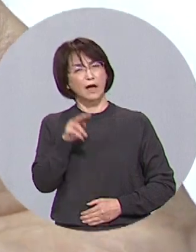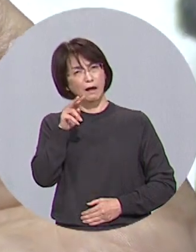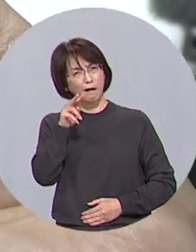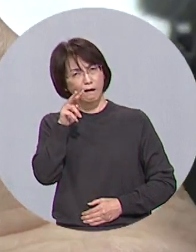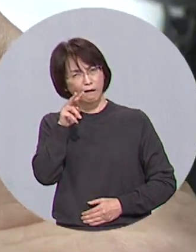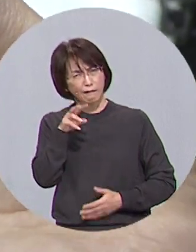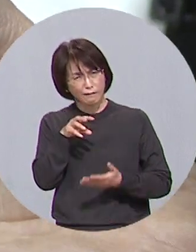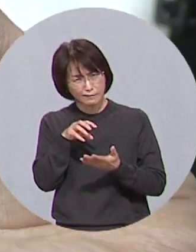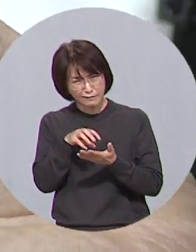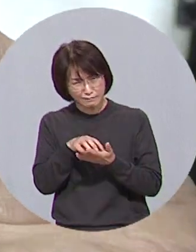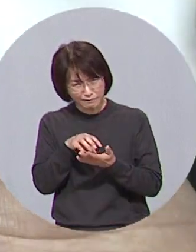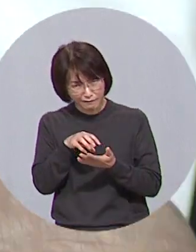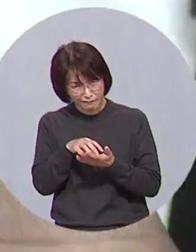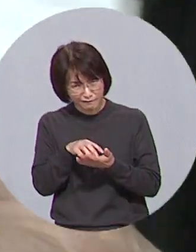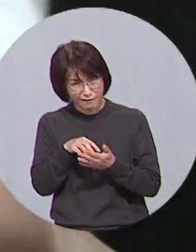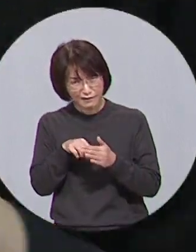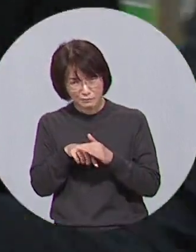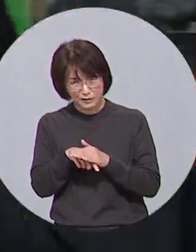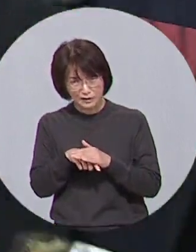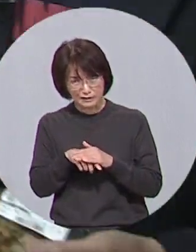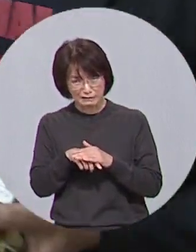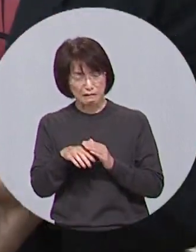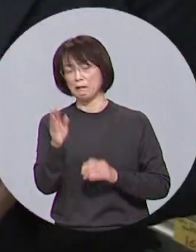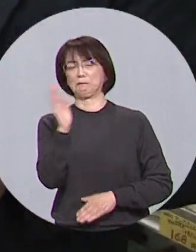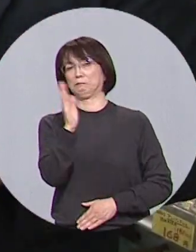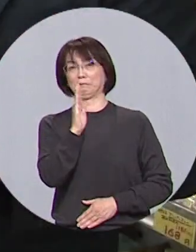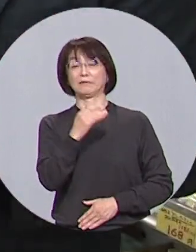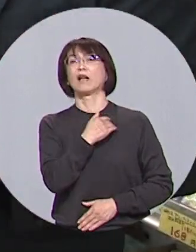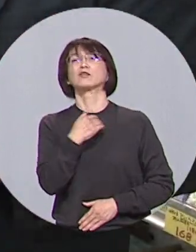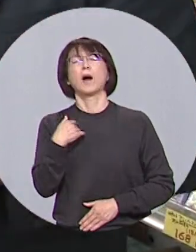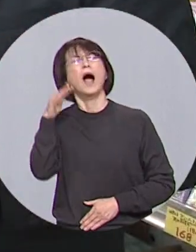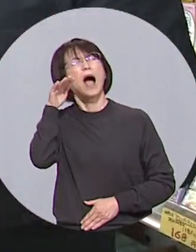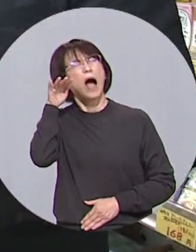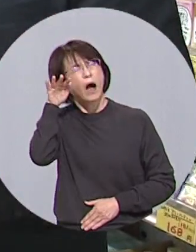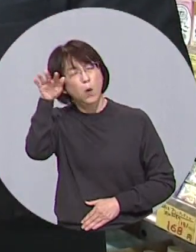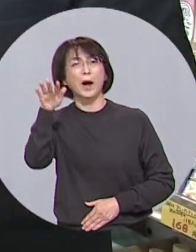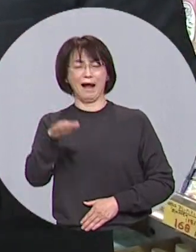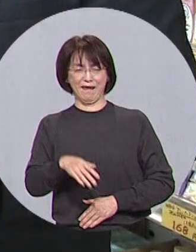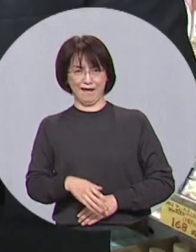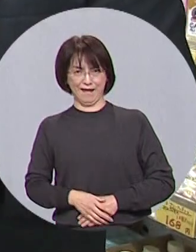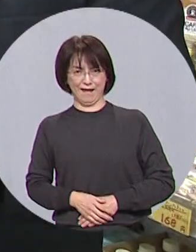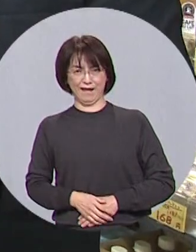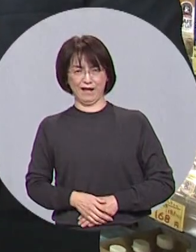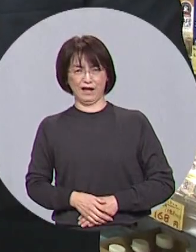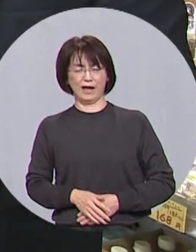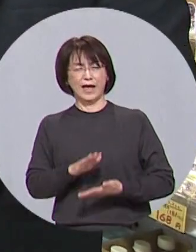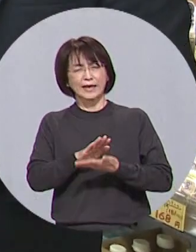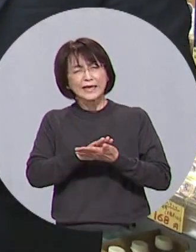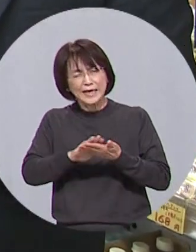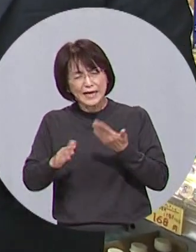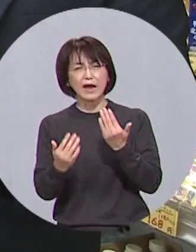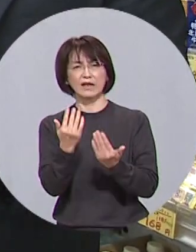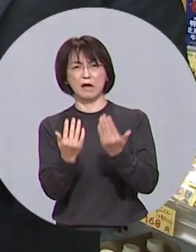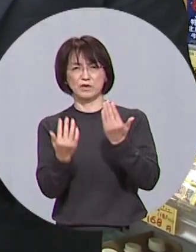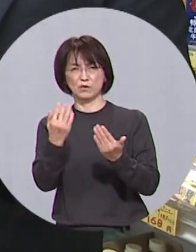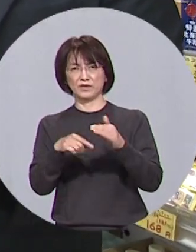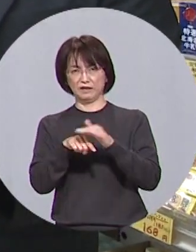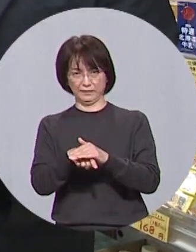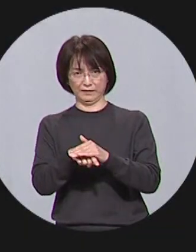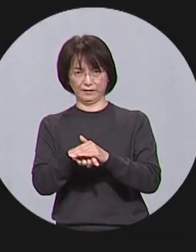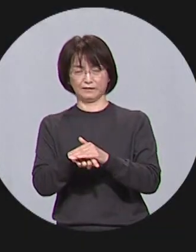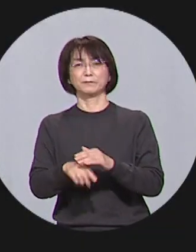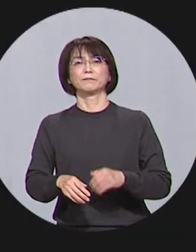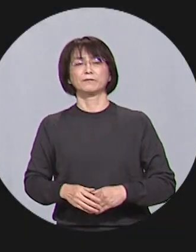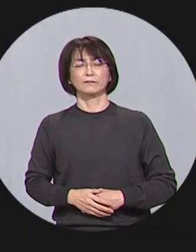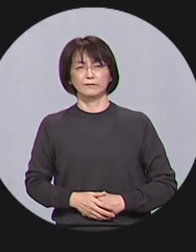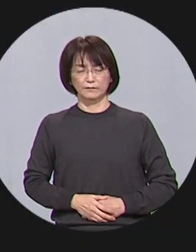汚いところなのかなと思 って 、ディスってます よ、汚くはない、 憧れ、憧れ、エメラルディス、 いや、ディスってますよ、これ。なるほどね、こんなのじゃないから、琵琶